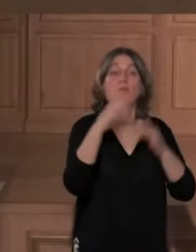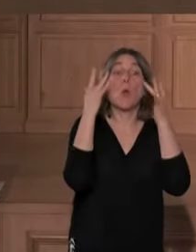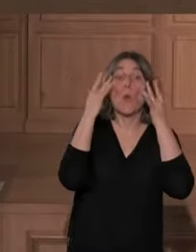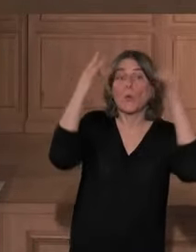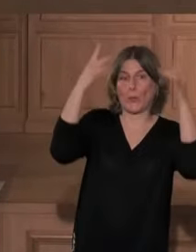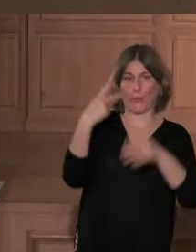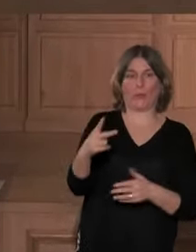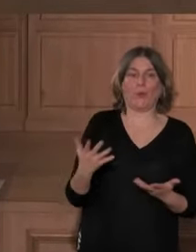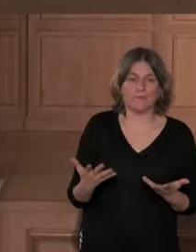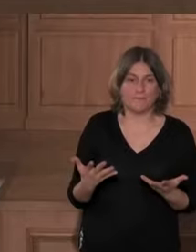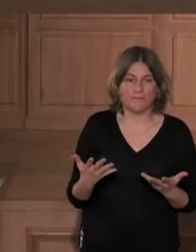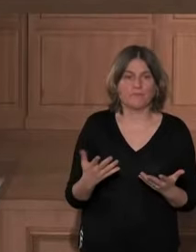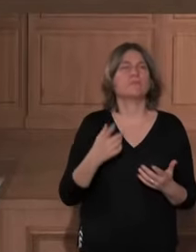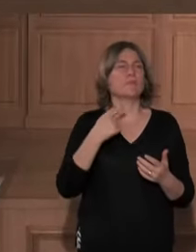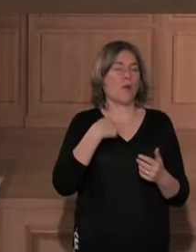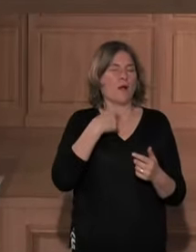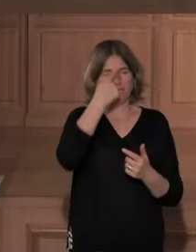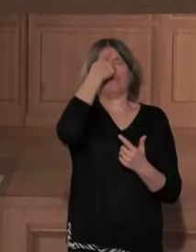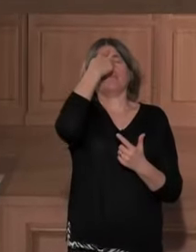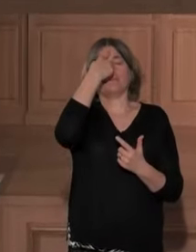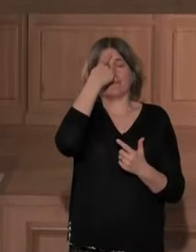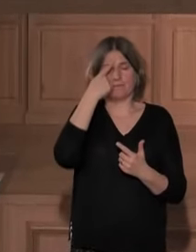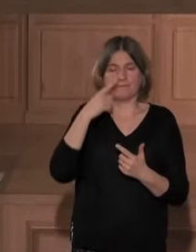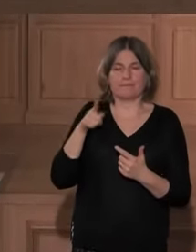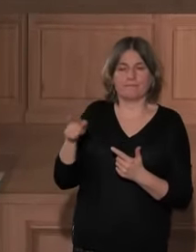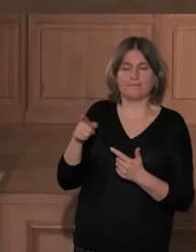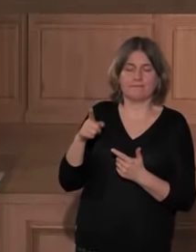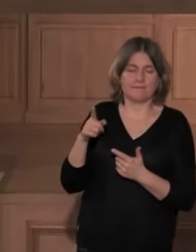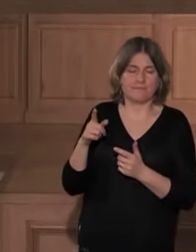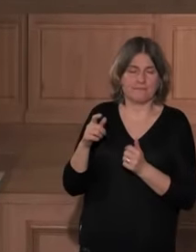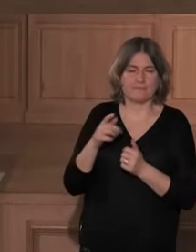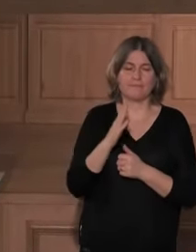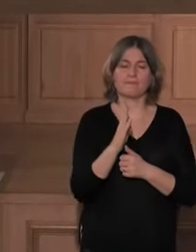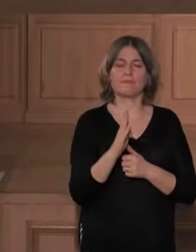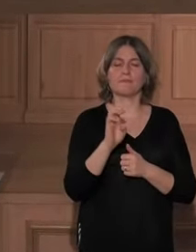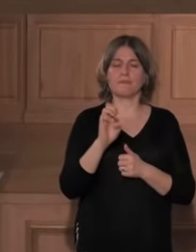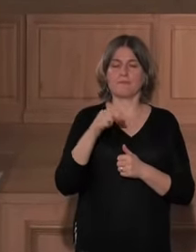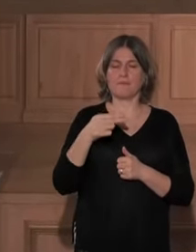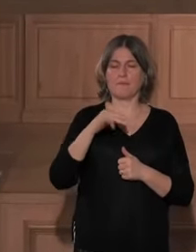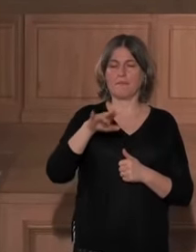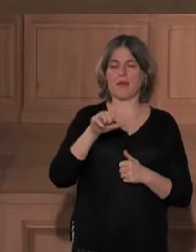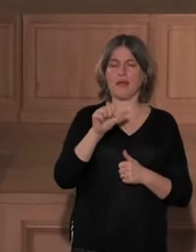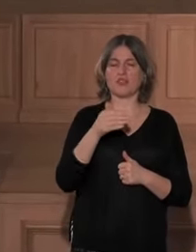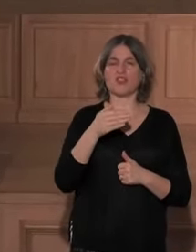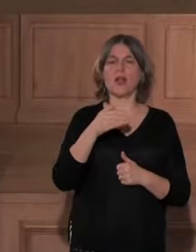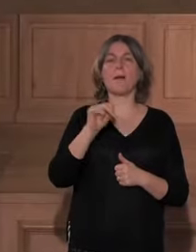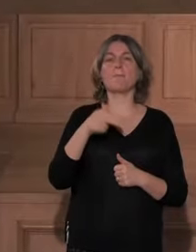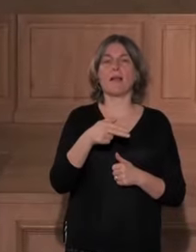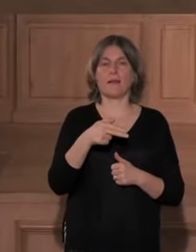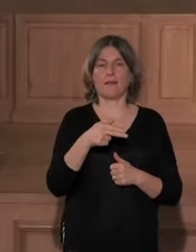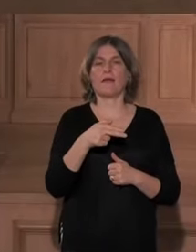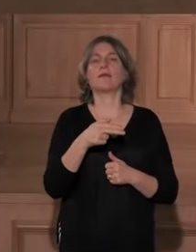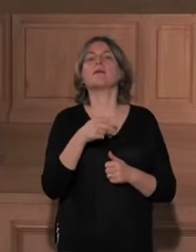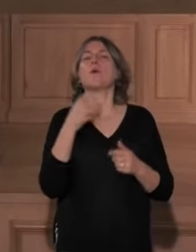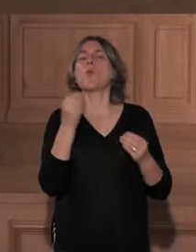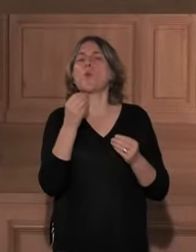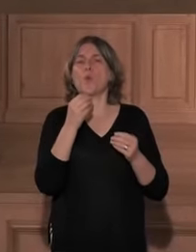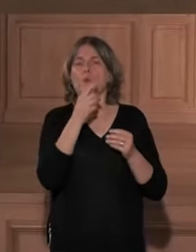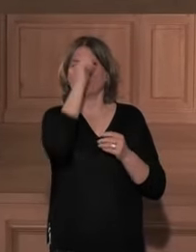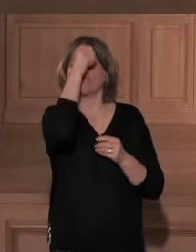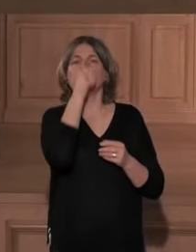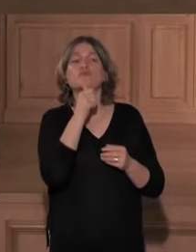une deuxième personne à qui je pense toujours depuis très longtemps après Daoud, je pense à Benjamin Ruimi, qui lui est au musée du Louvre.